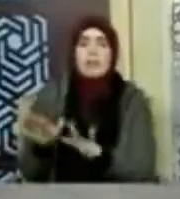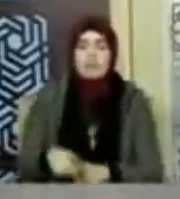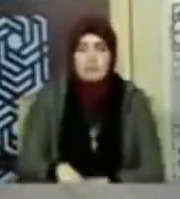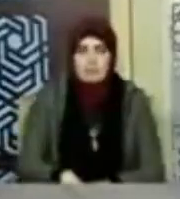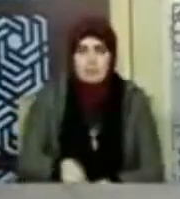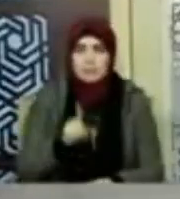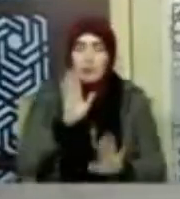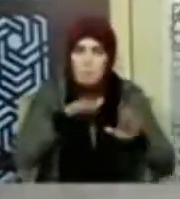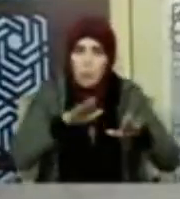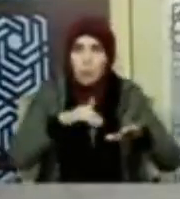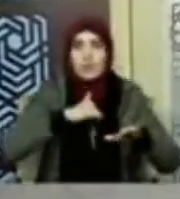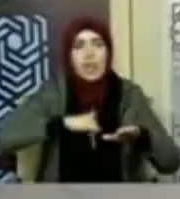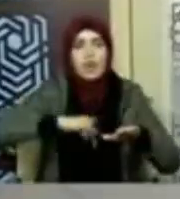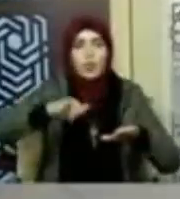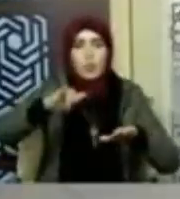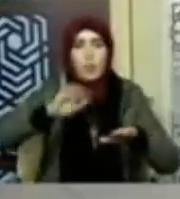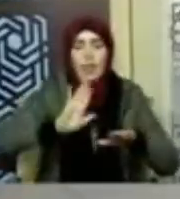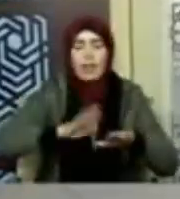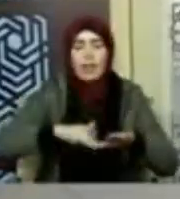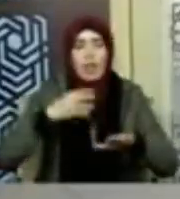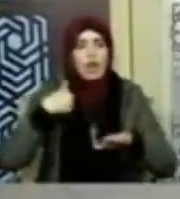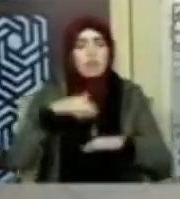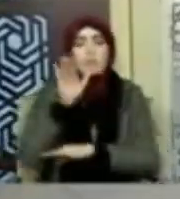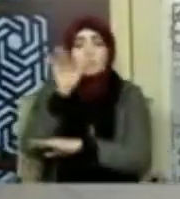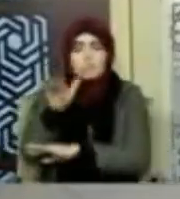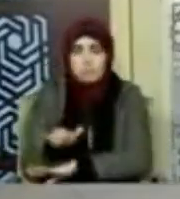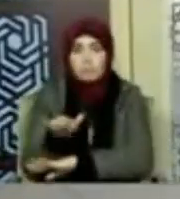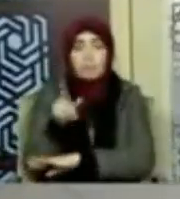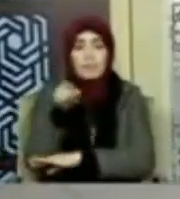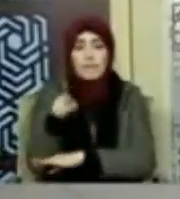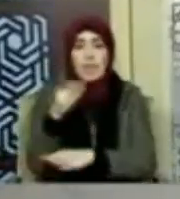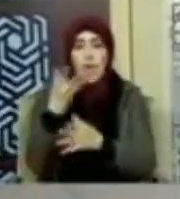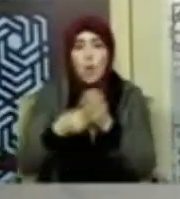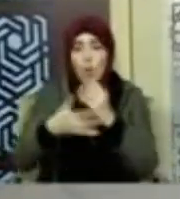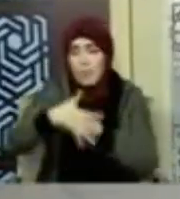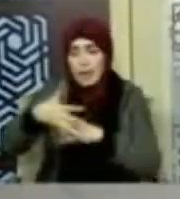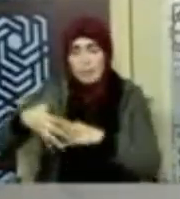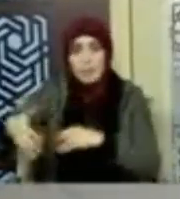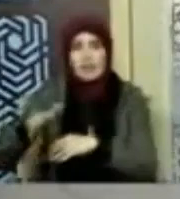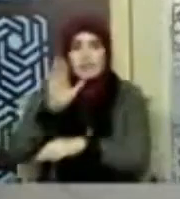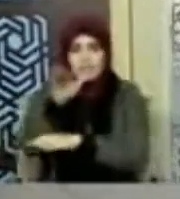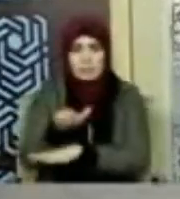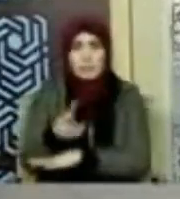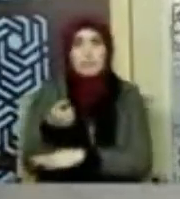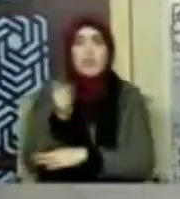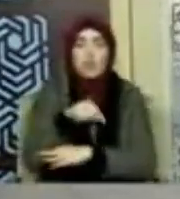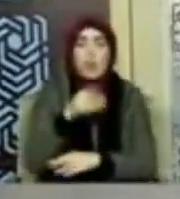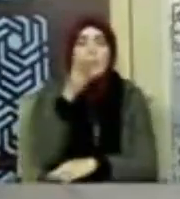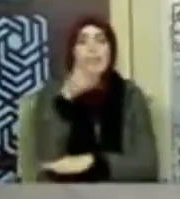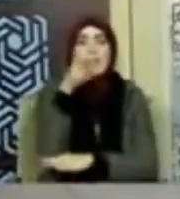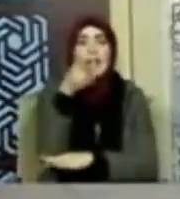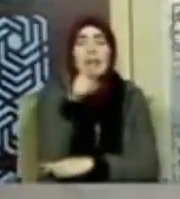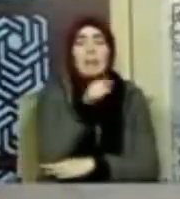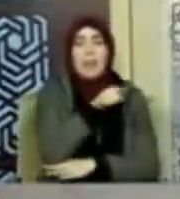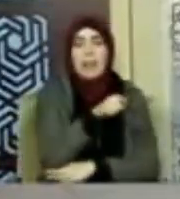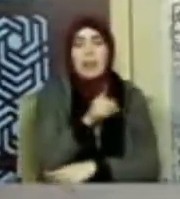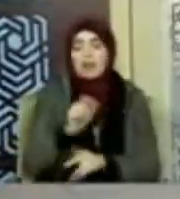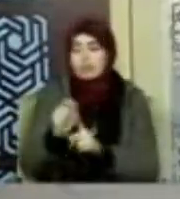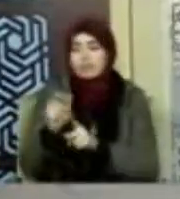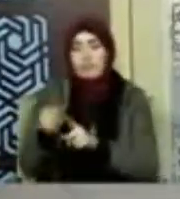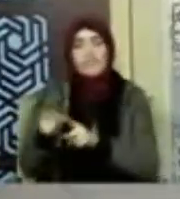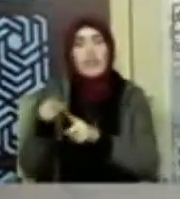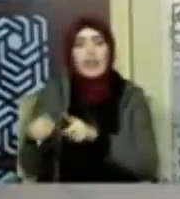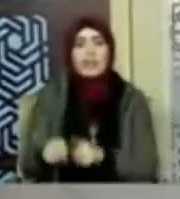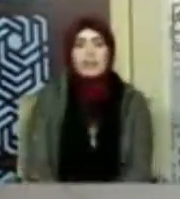الله بخير. أي أنه تكفل بها وبأبنائها وجعل لها نفقة ثابتة. فقال